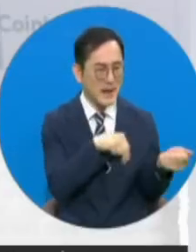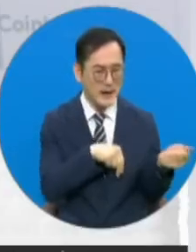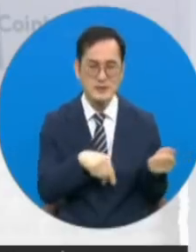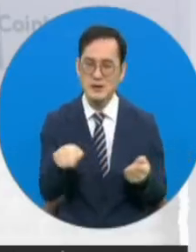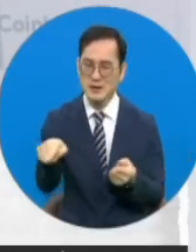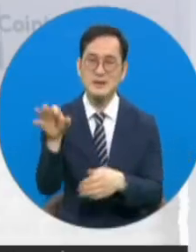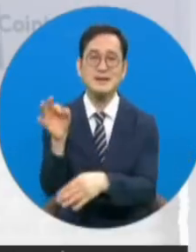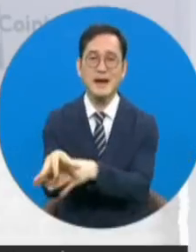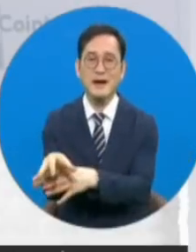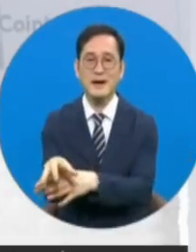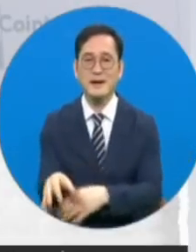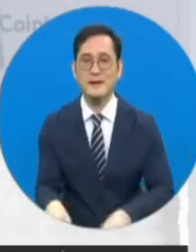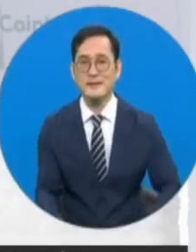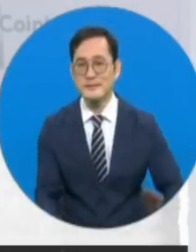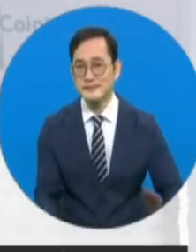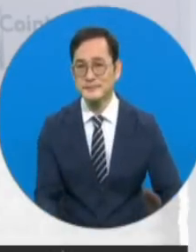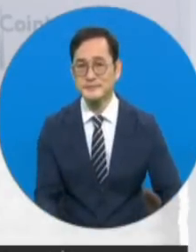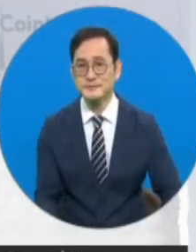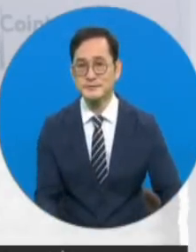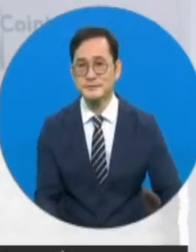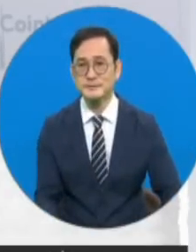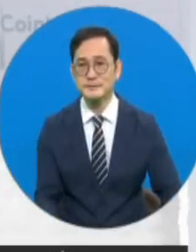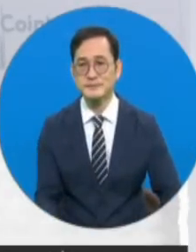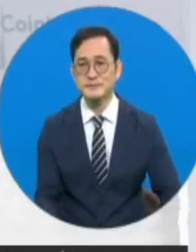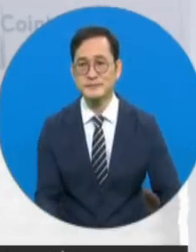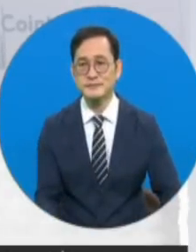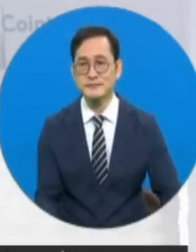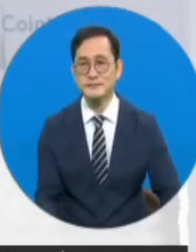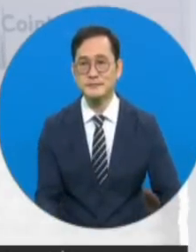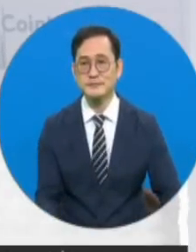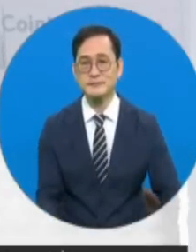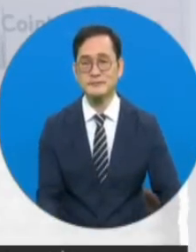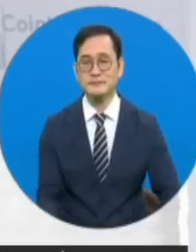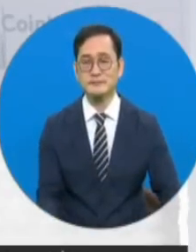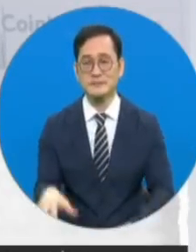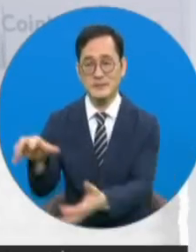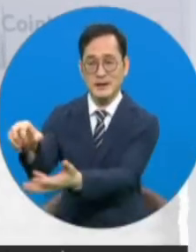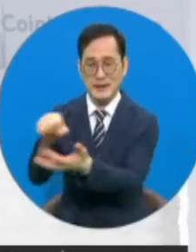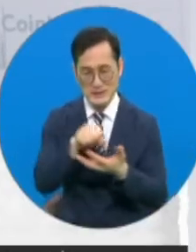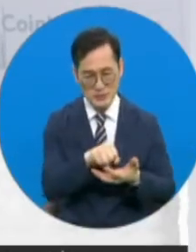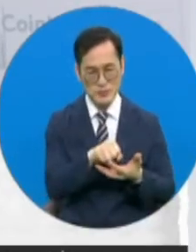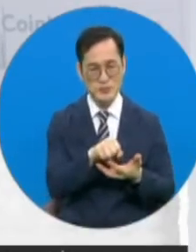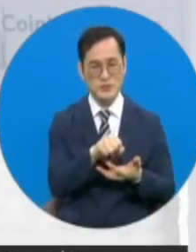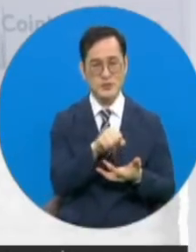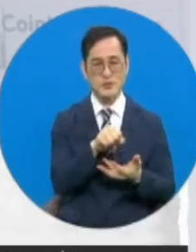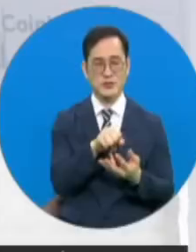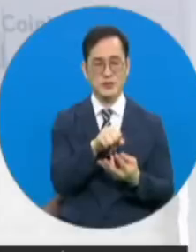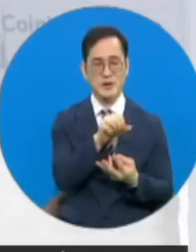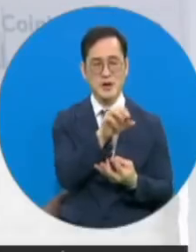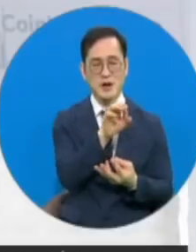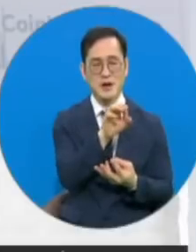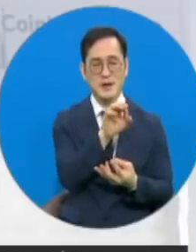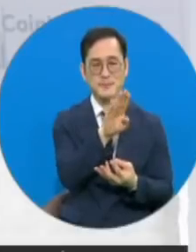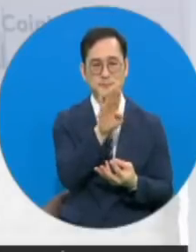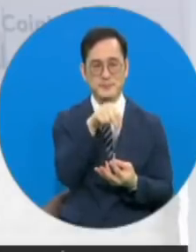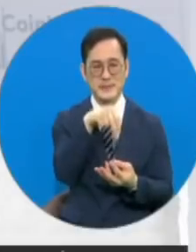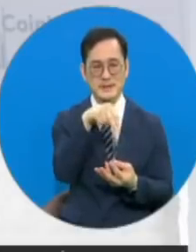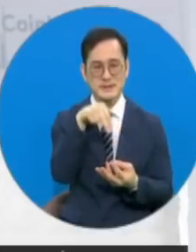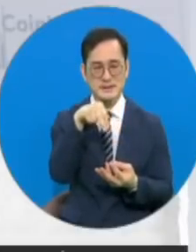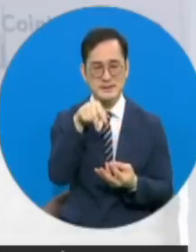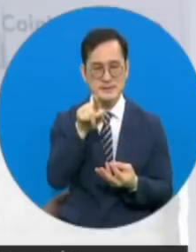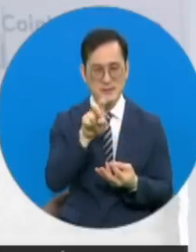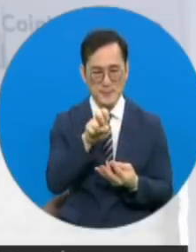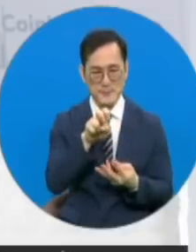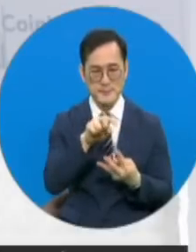리믹스를 샀다는 거잖아요 그것이 이제 빗썸에서 업비트 과정에서 이동하는 과정에서